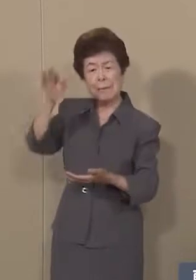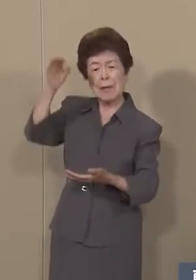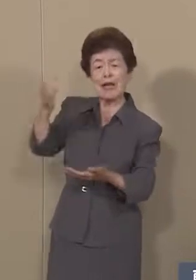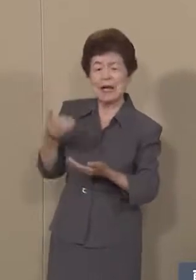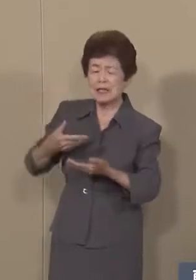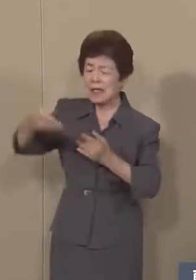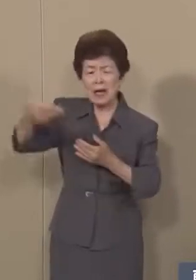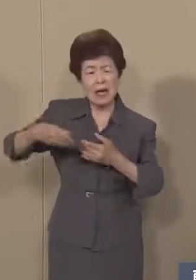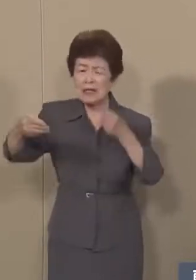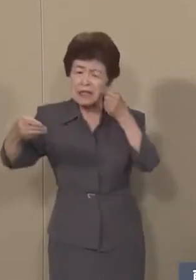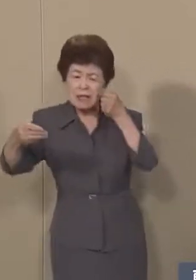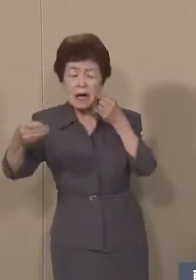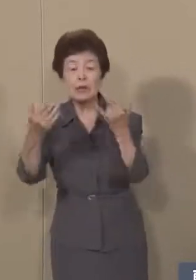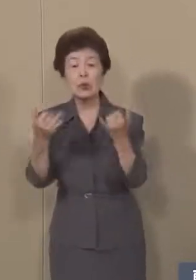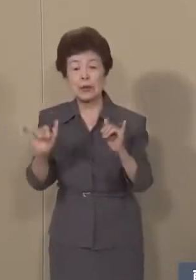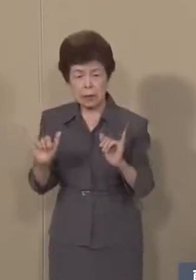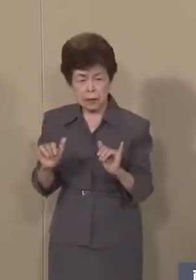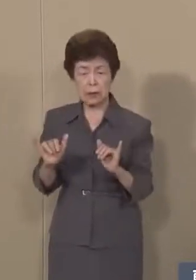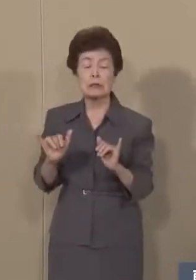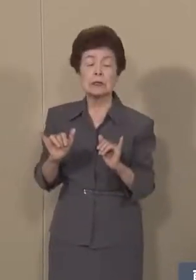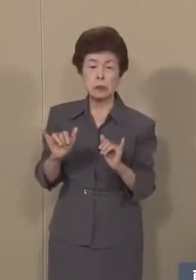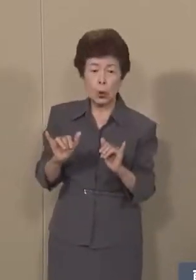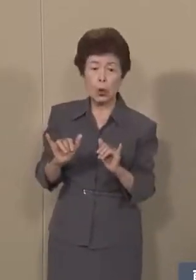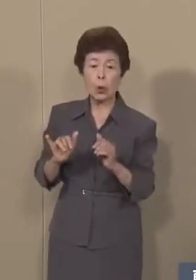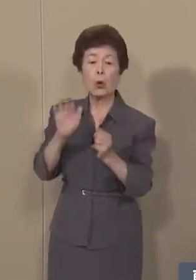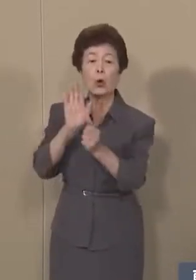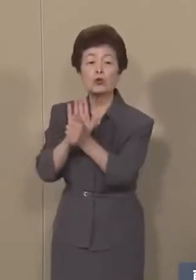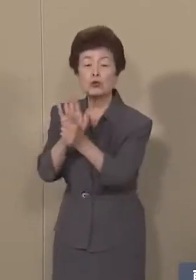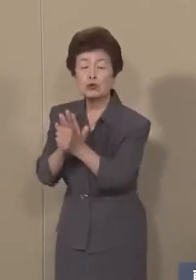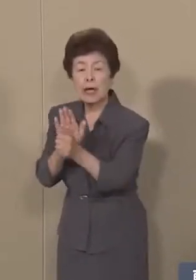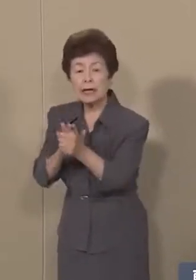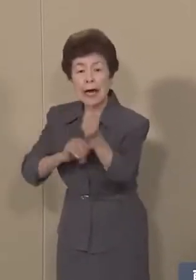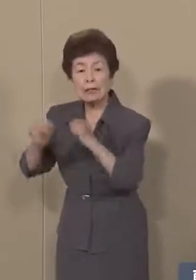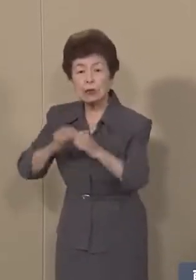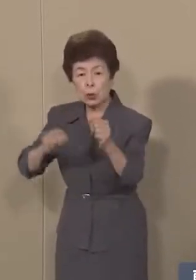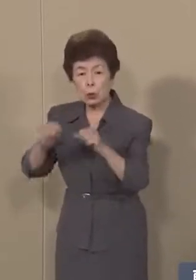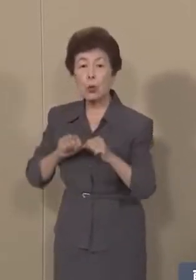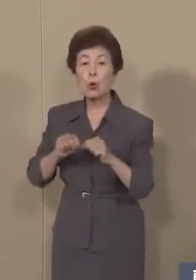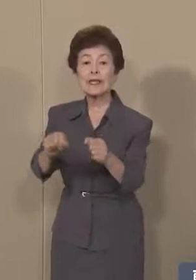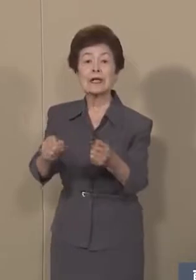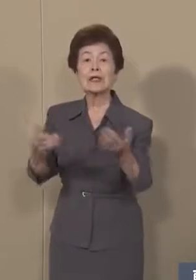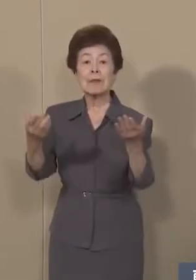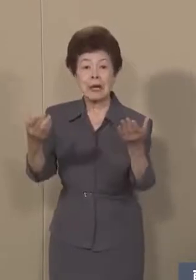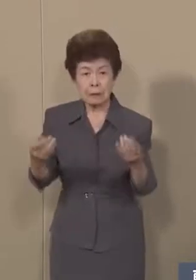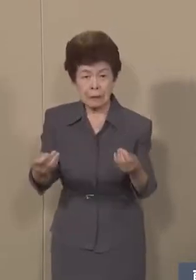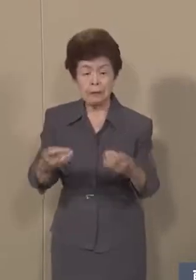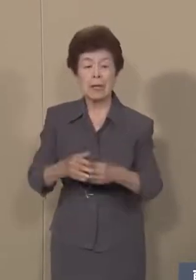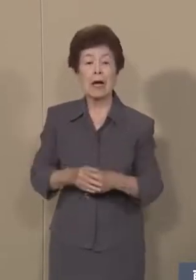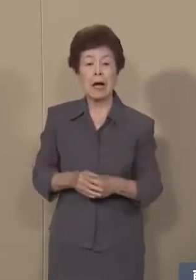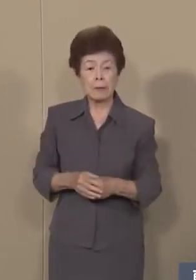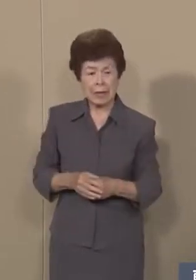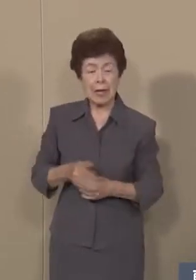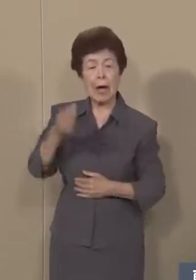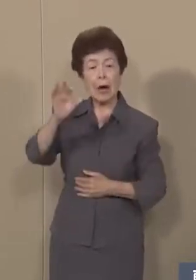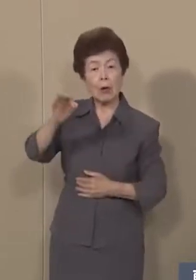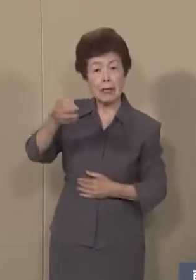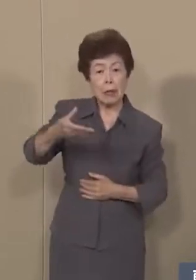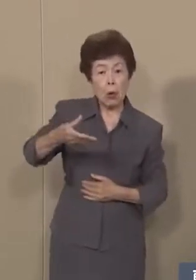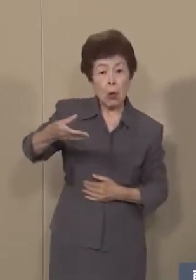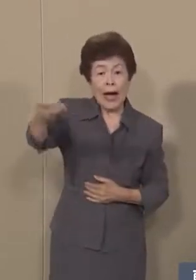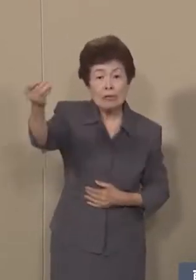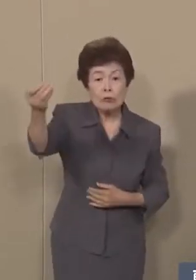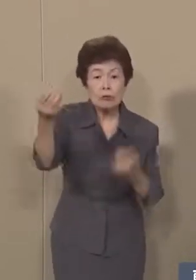困難に陥った多重債務者の救済活動を行ってまいりましたがまた貸金業者の